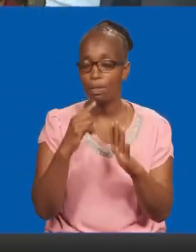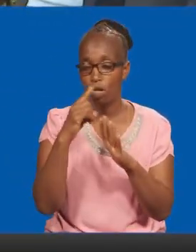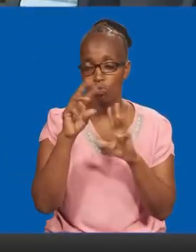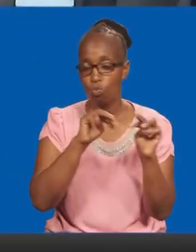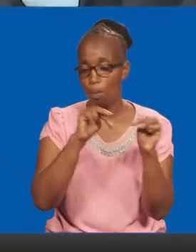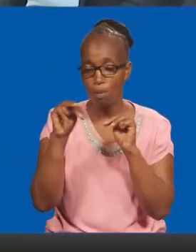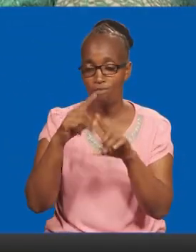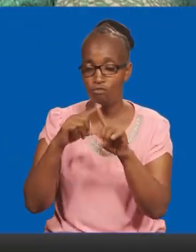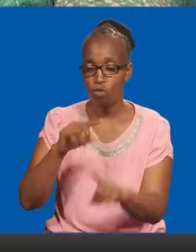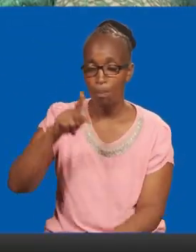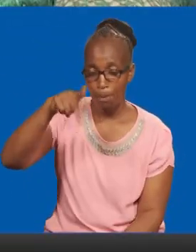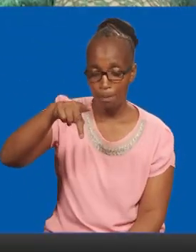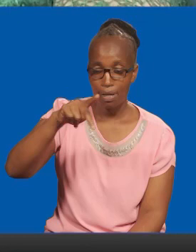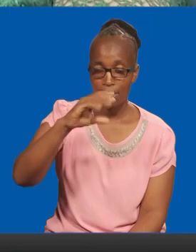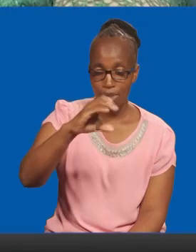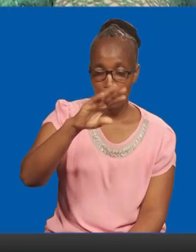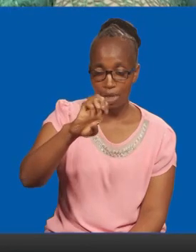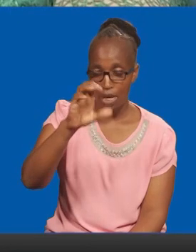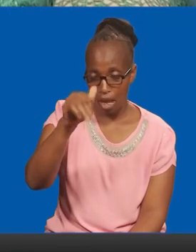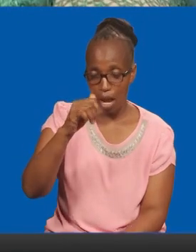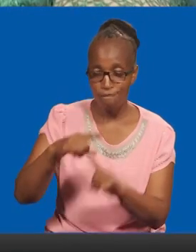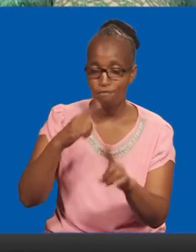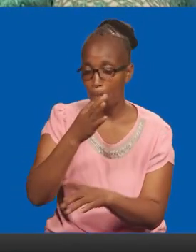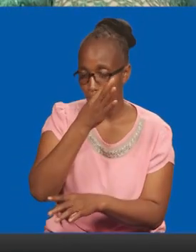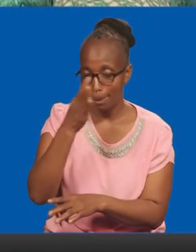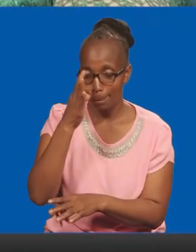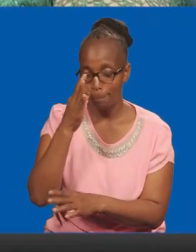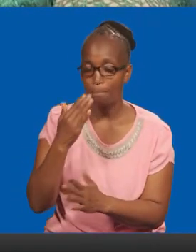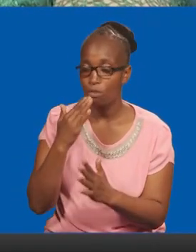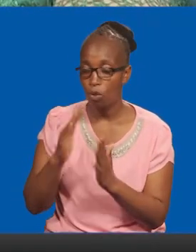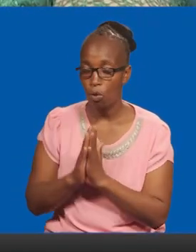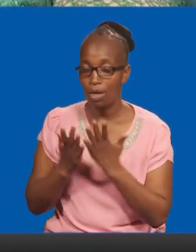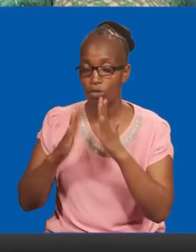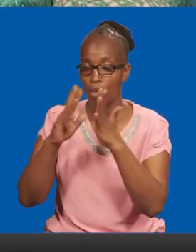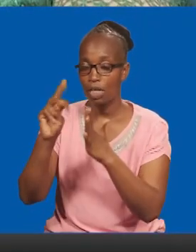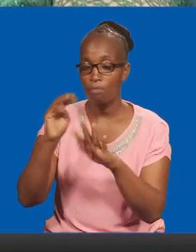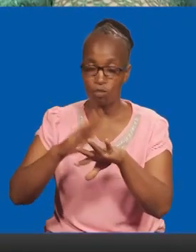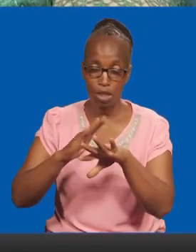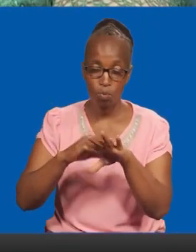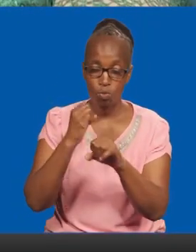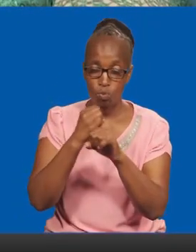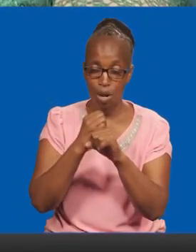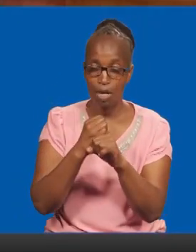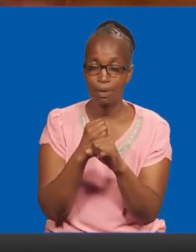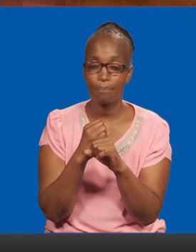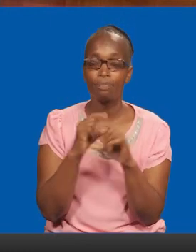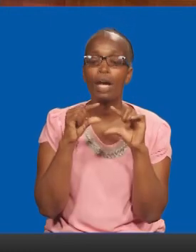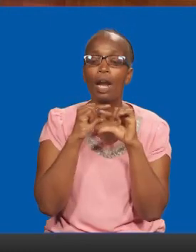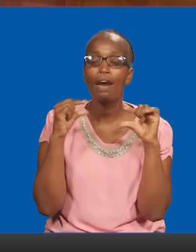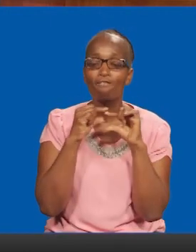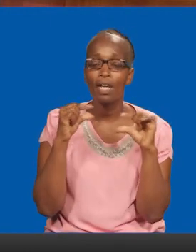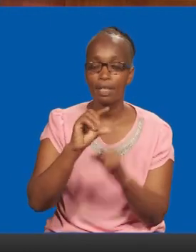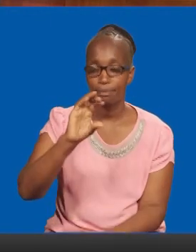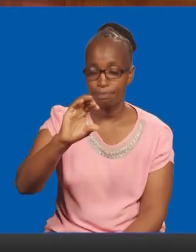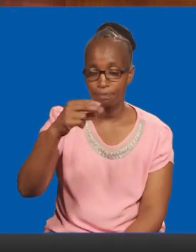kanisa la PCEA Kirimari, kaunti ya Nyeri, akimsifu kwa kazi jema ya kueneza neno la Mungu ambayo amekuwa akiifanya. Reverend